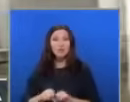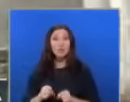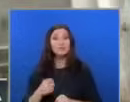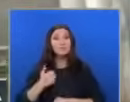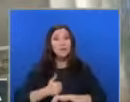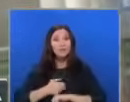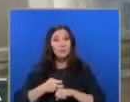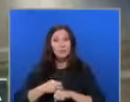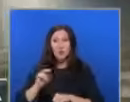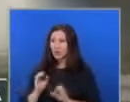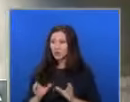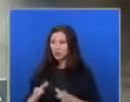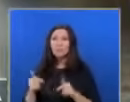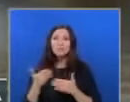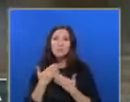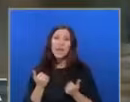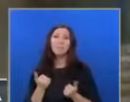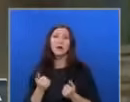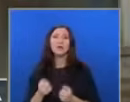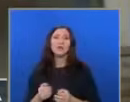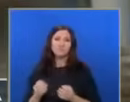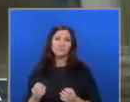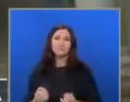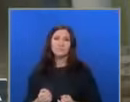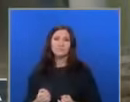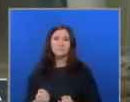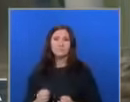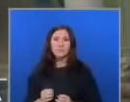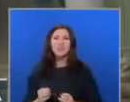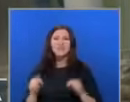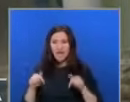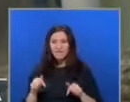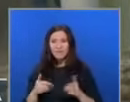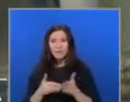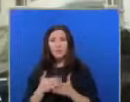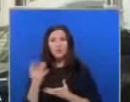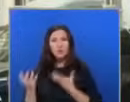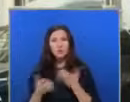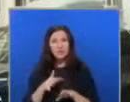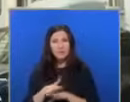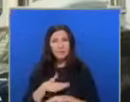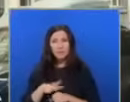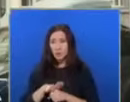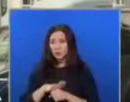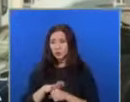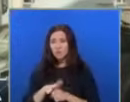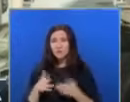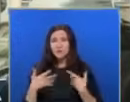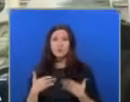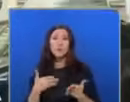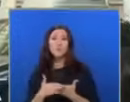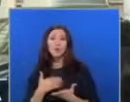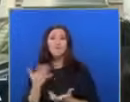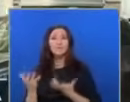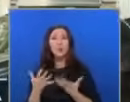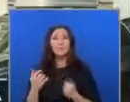болницата каза, че отделението няма съвременна противопожарна система. Имаме основните изисквания, които са за противопожарна